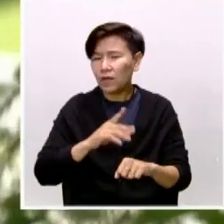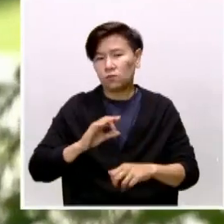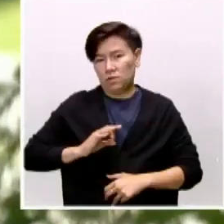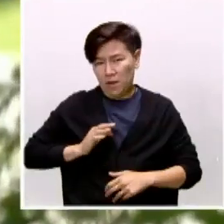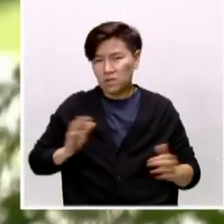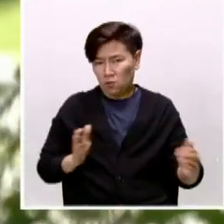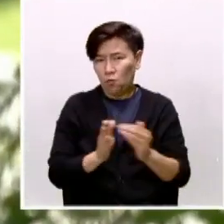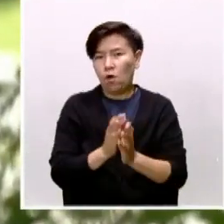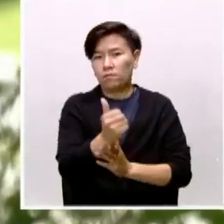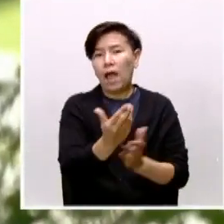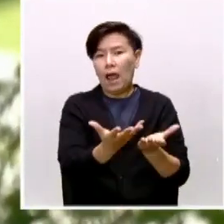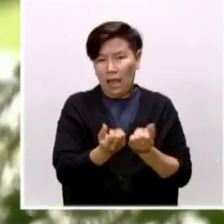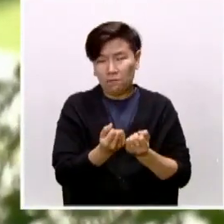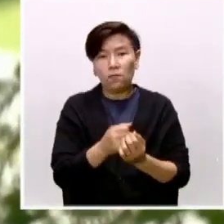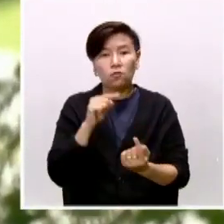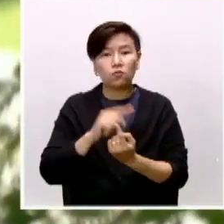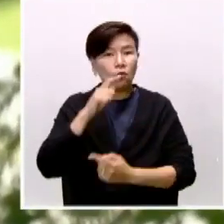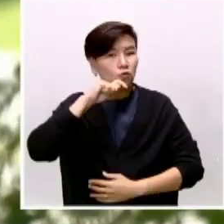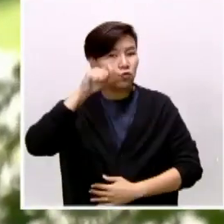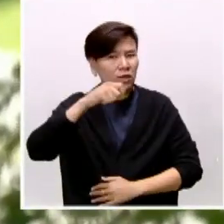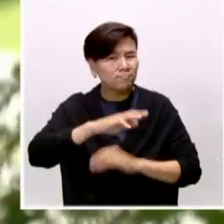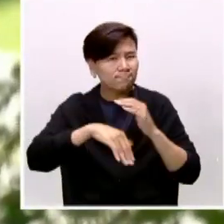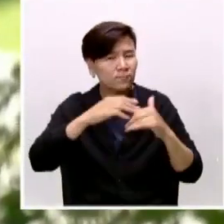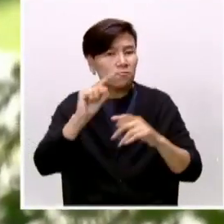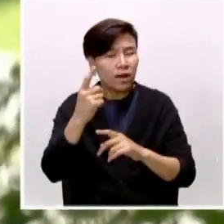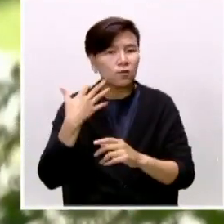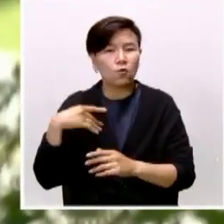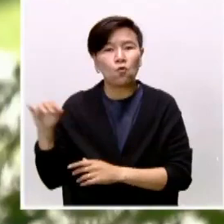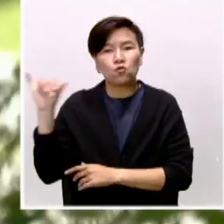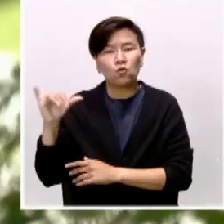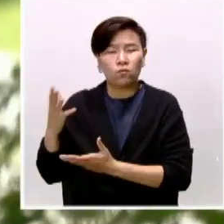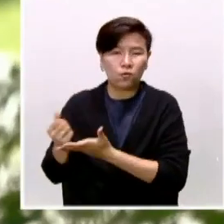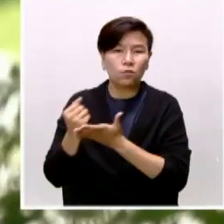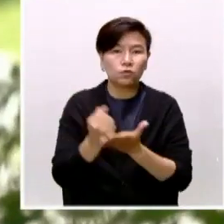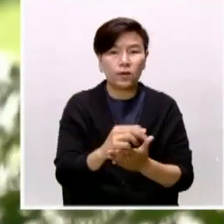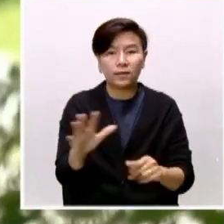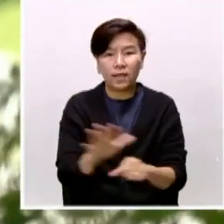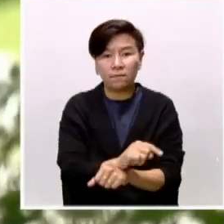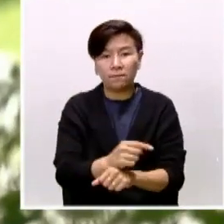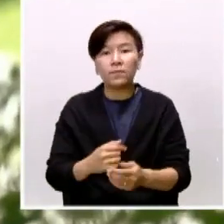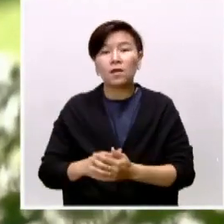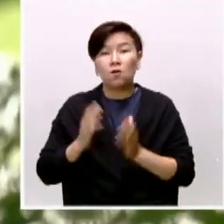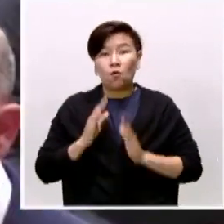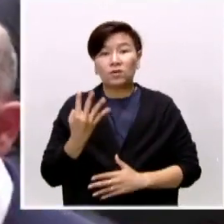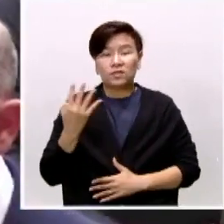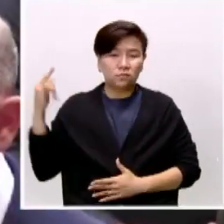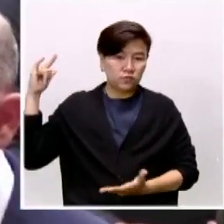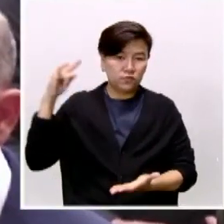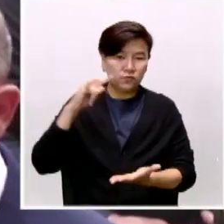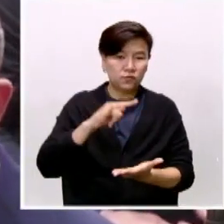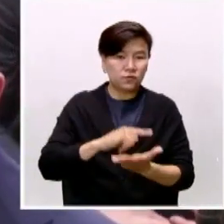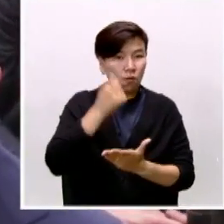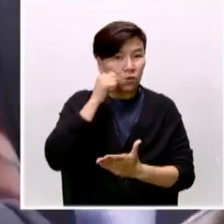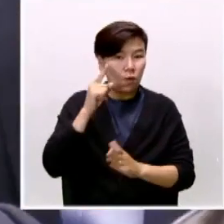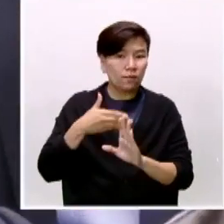ได้นะคะและระบุว่าจะช่วยสร้างยูเครนขึ้นใหม่ด้วยความช่วยเหลือจากยุโรปค่ะการไปเยือนของ4ผู้นำ EU มีขึ้น1วันก่อน